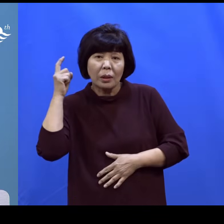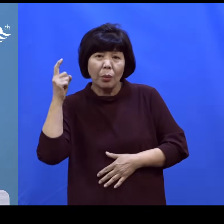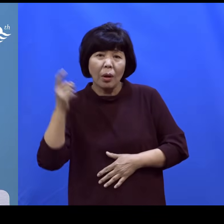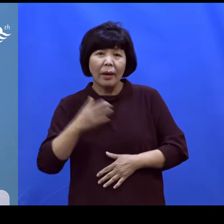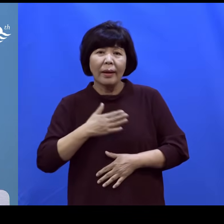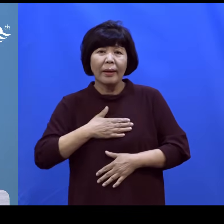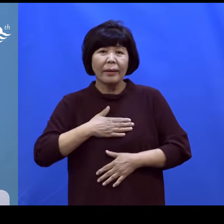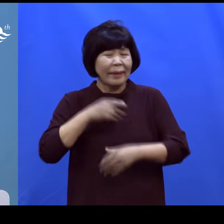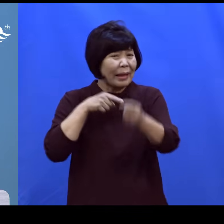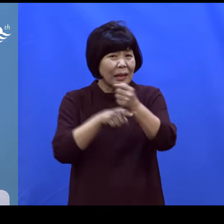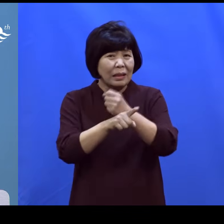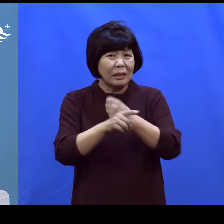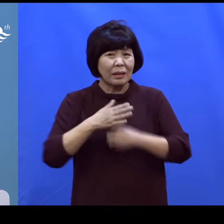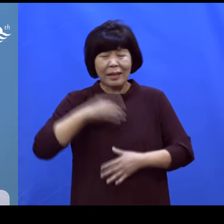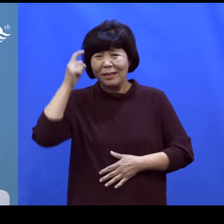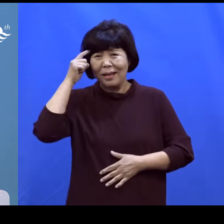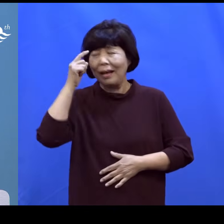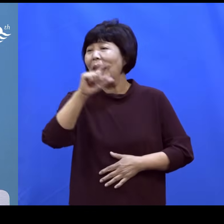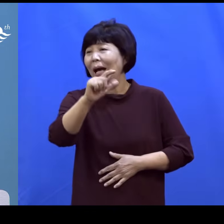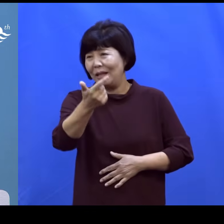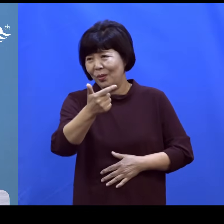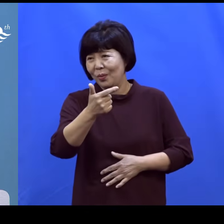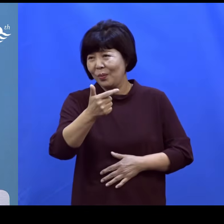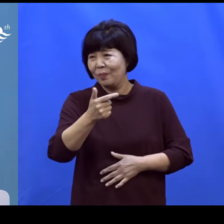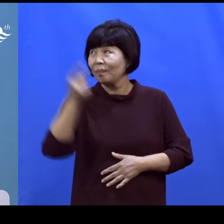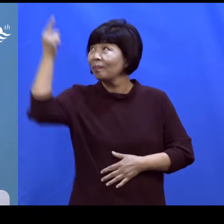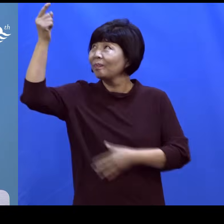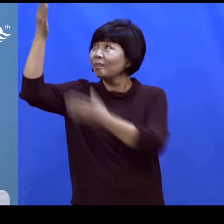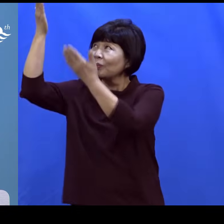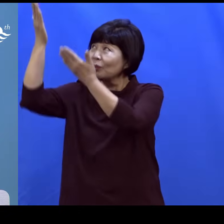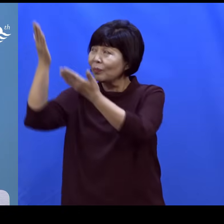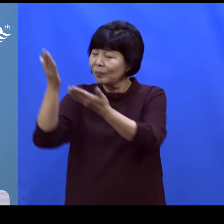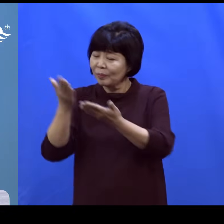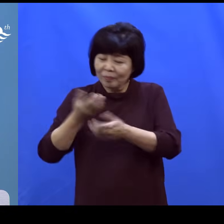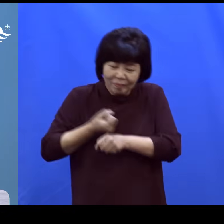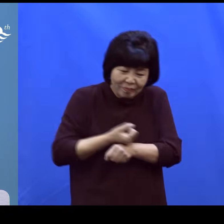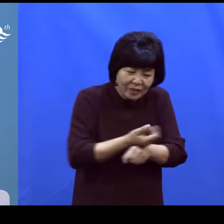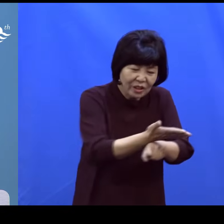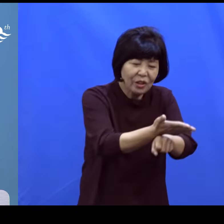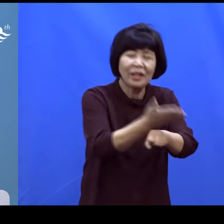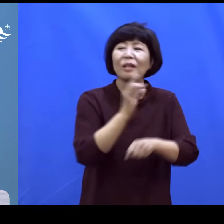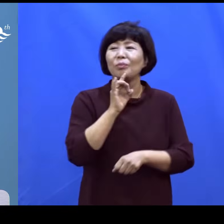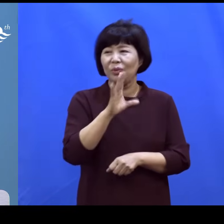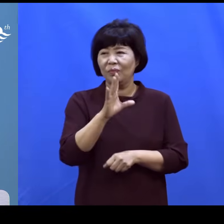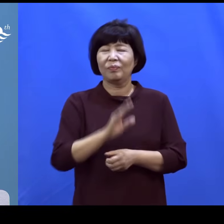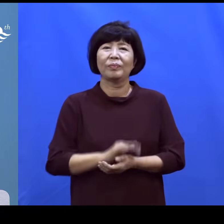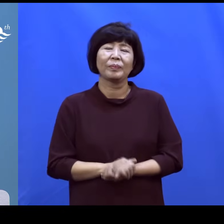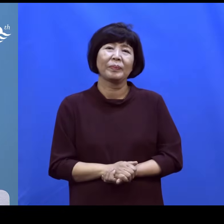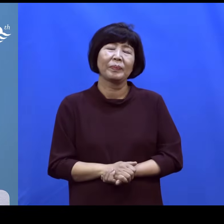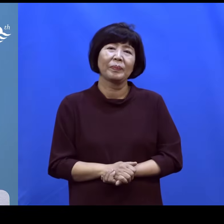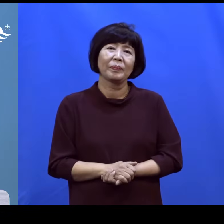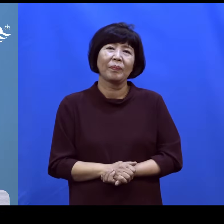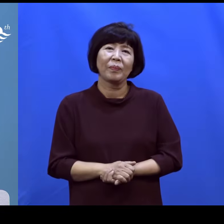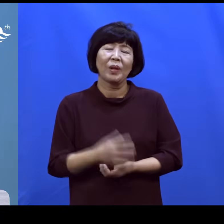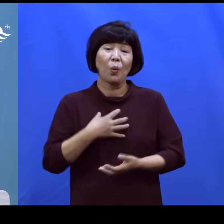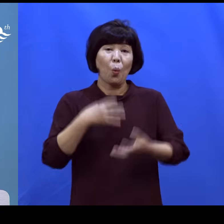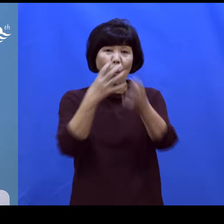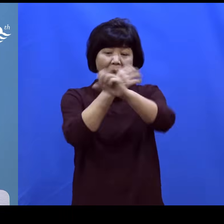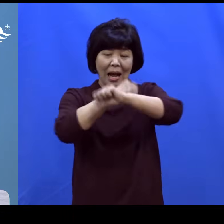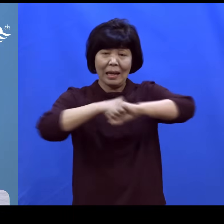어디에서 그것도 광야에서 외치는 자의 소리라는 거예요. 광야는 뭐예요? 여러분, 도시와 다른 겁니다. 화려하지 않아요.